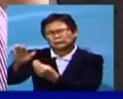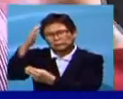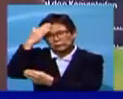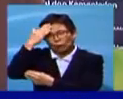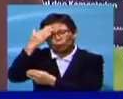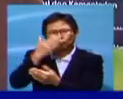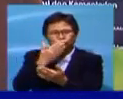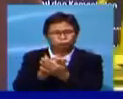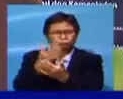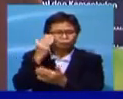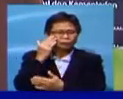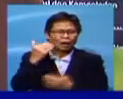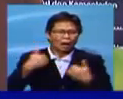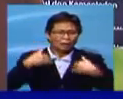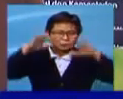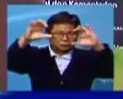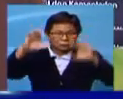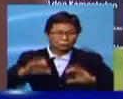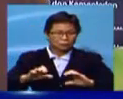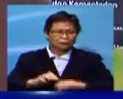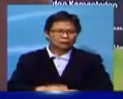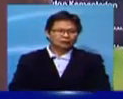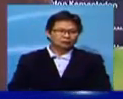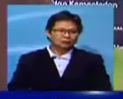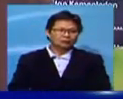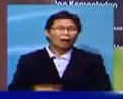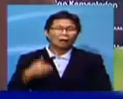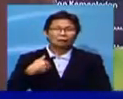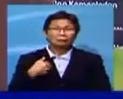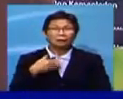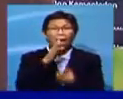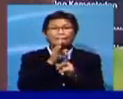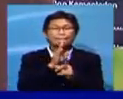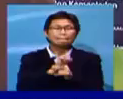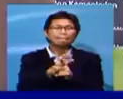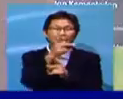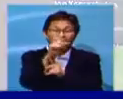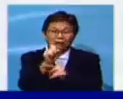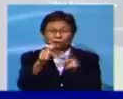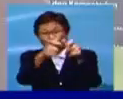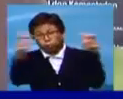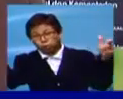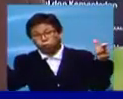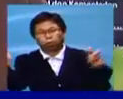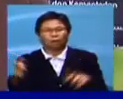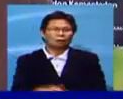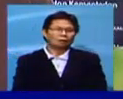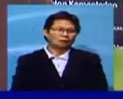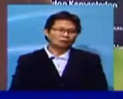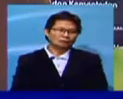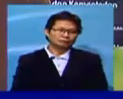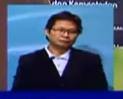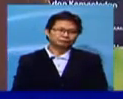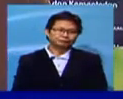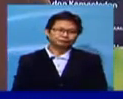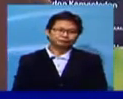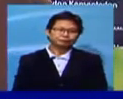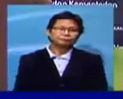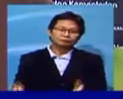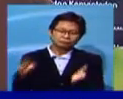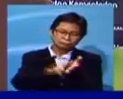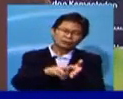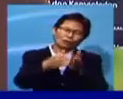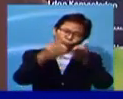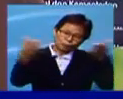danarat ada trend yang yang ada k dengan k yang besarbesarama apa laporan